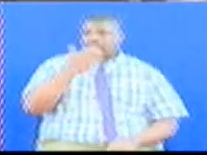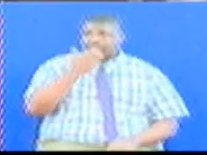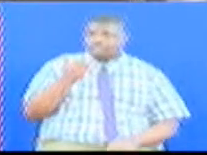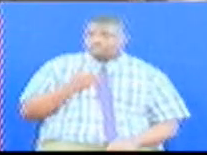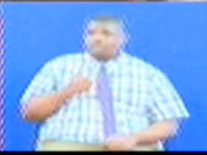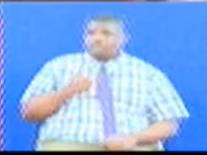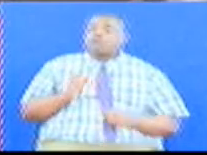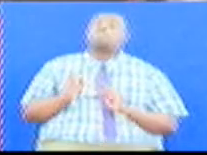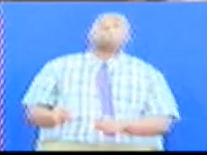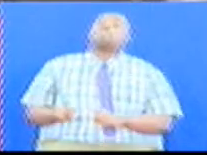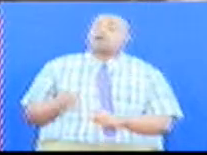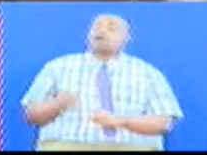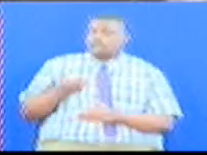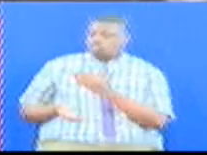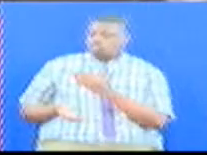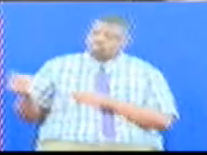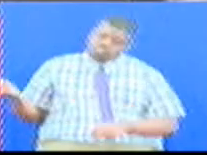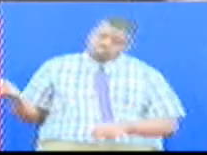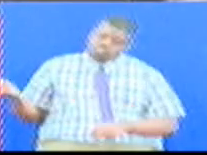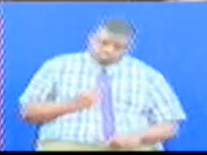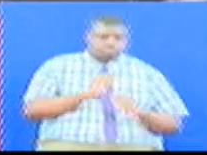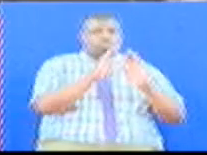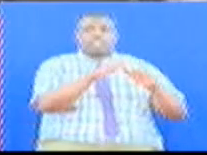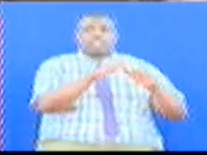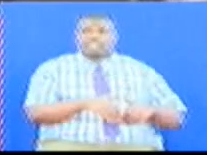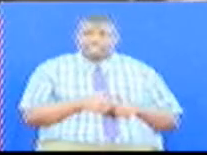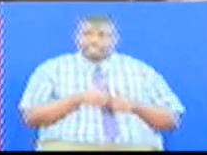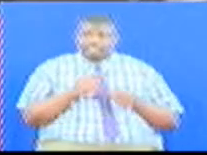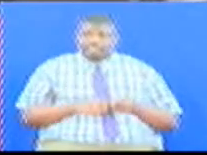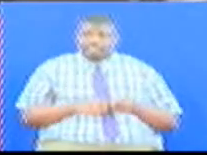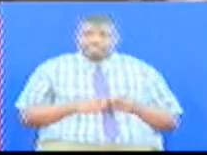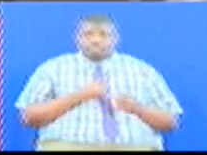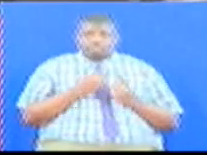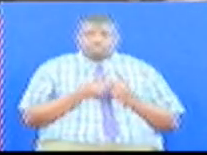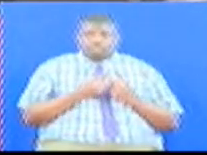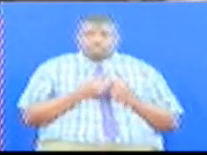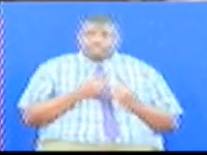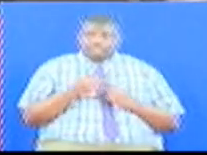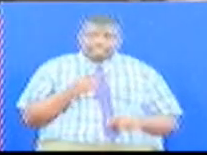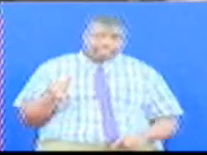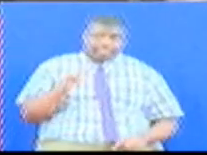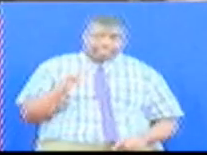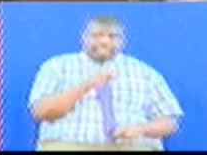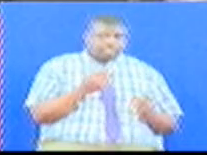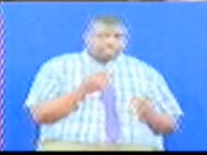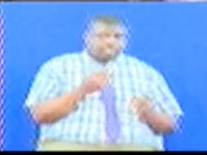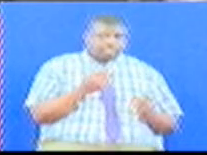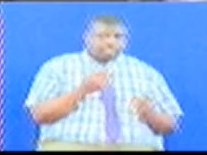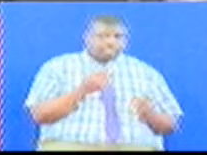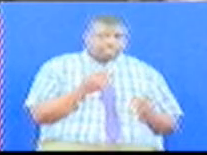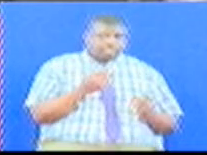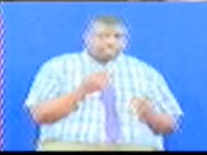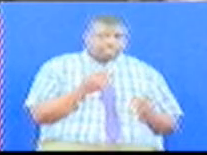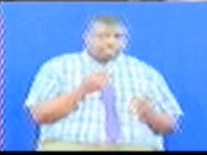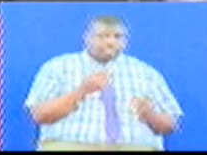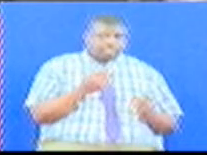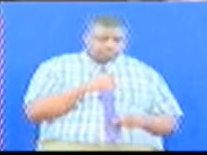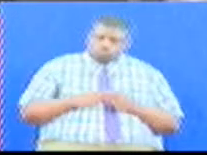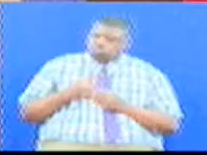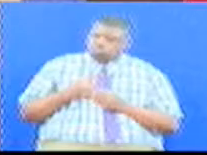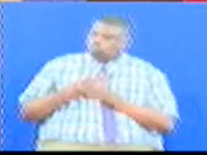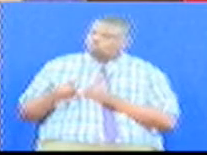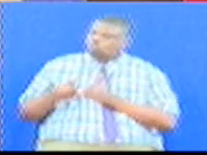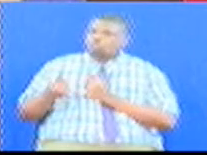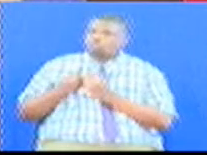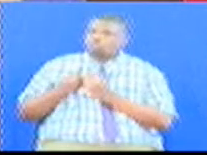bungeni. Tukiongelea ununuzi wa ndege wanaona kama kununua biskuti. Tukiongelea SGR wanaona ni vitu vidogo.